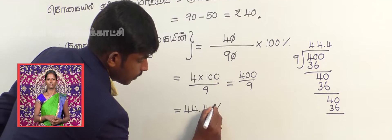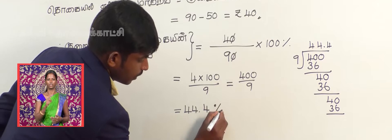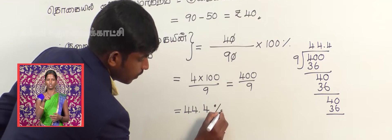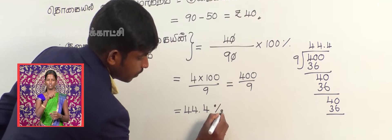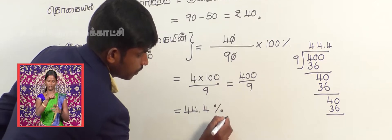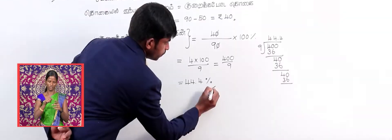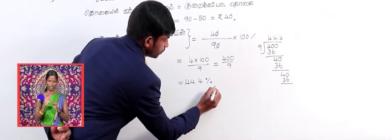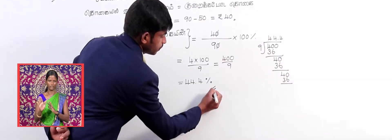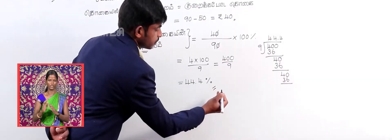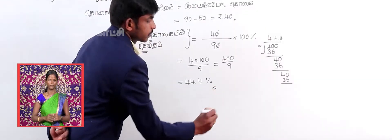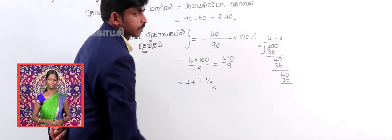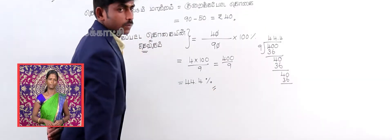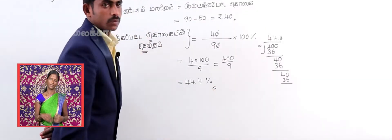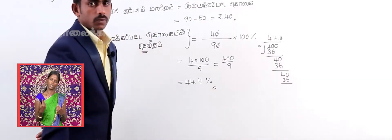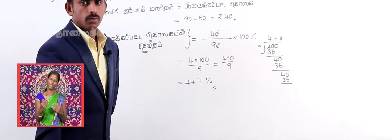44.4%.